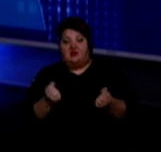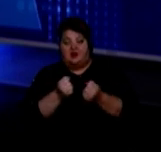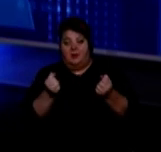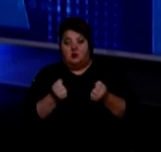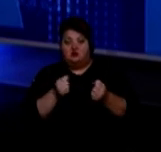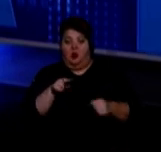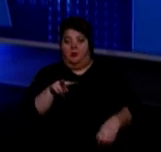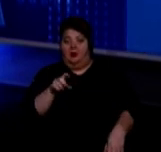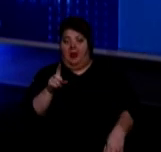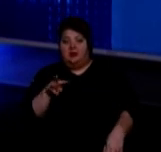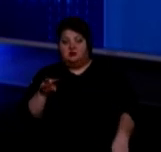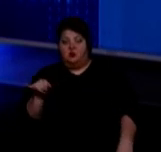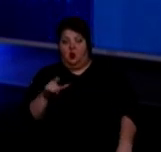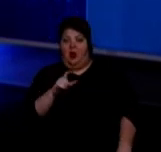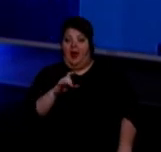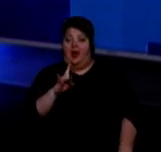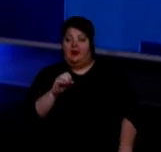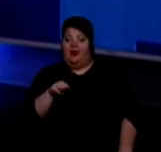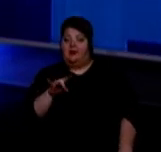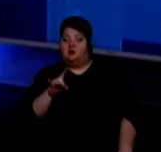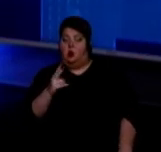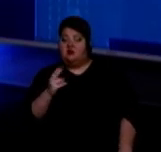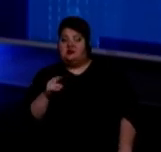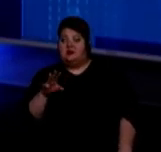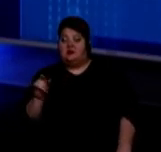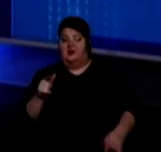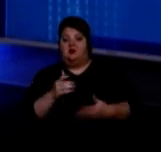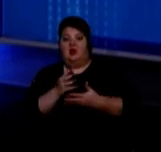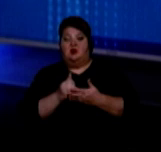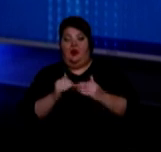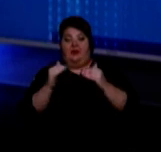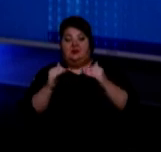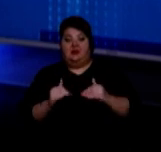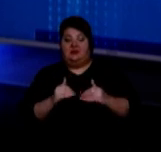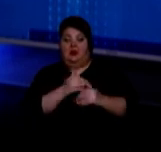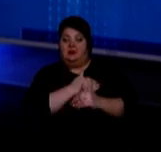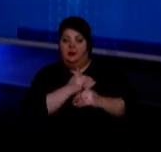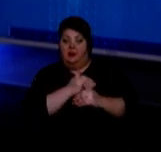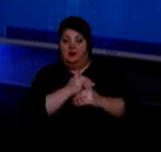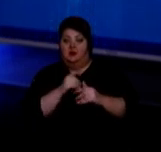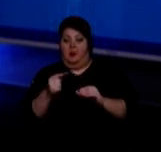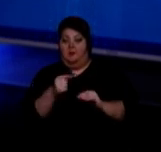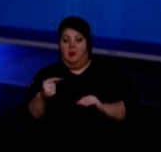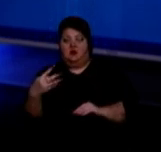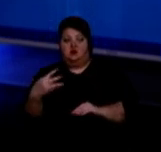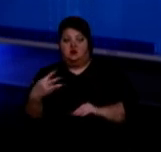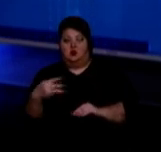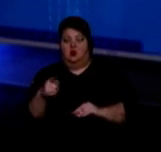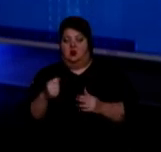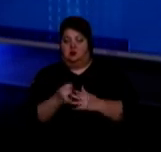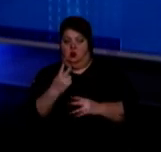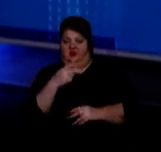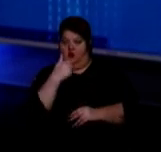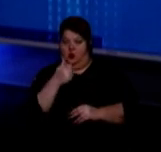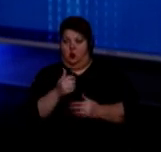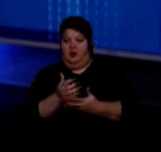еритроцити. Плазма, вона зберігається при низьких температурах, в низькотемпературних холодильниках, там по мінус 40, там вона до 2 років може